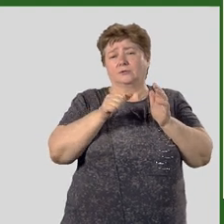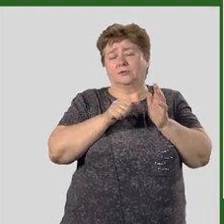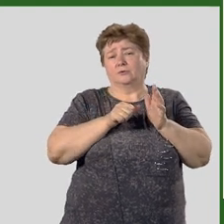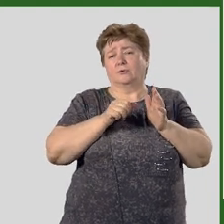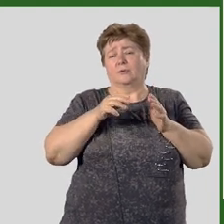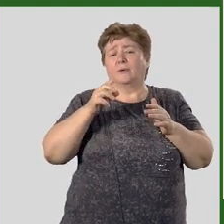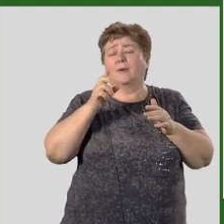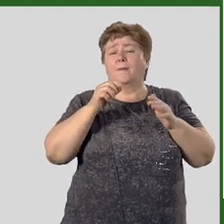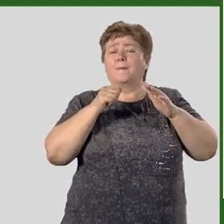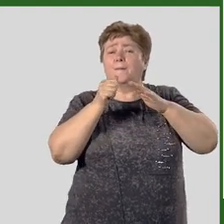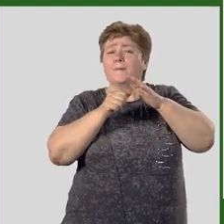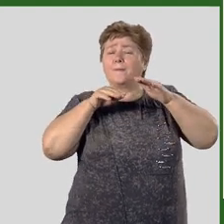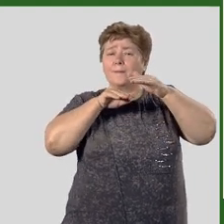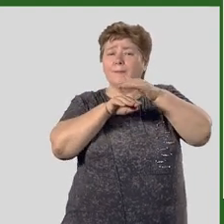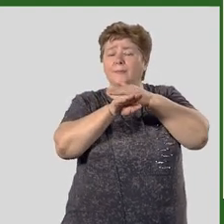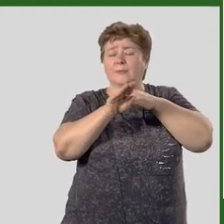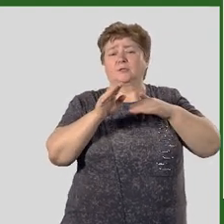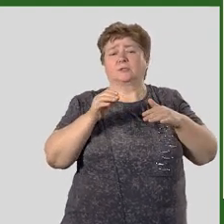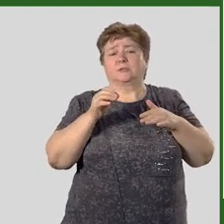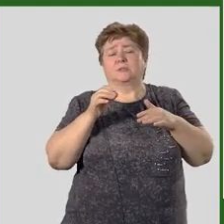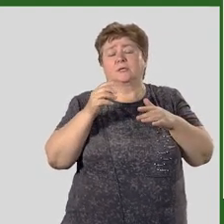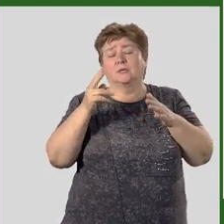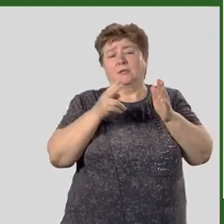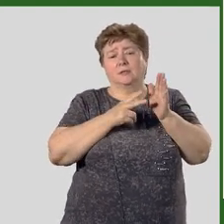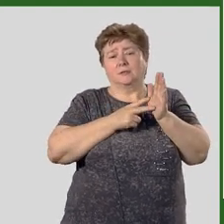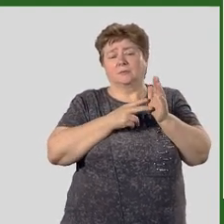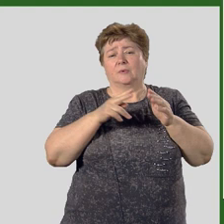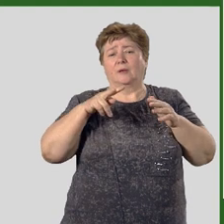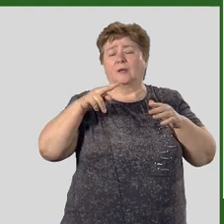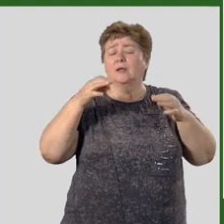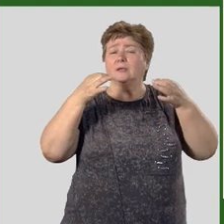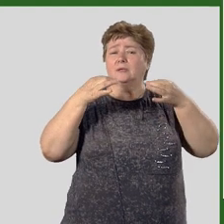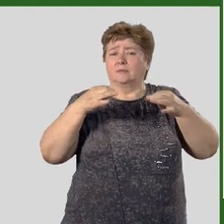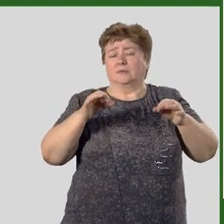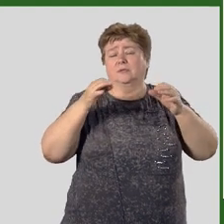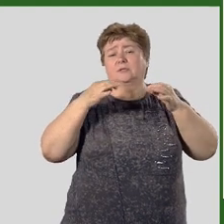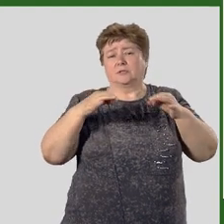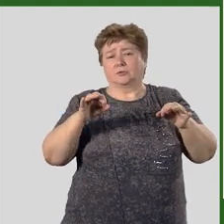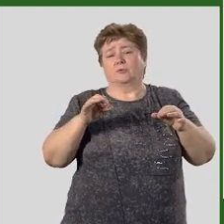шестому – беженец, седьмому – легальная миграция.